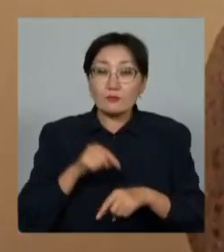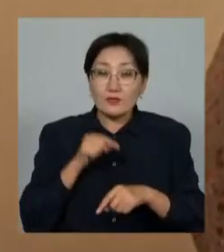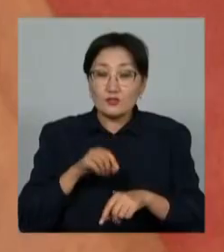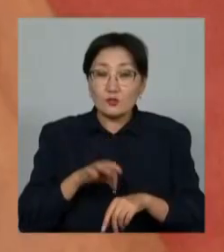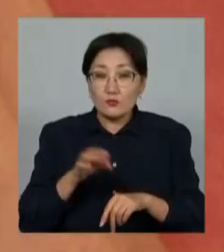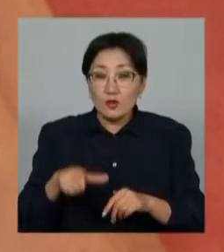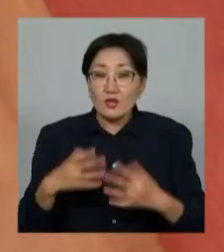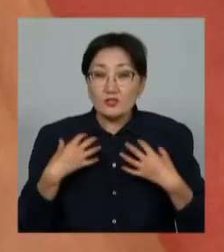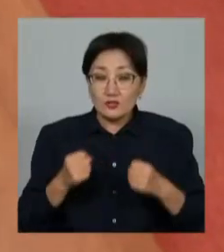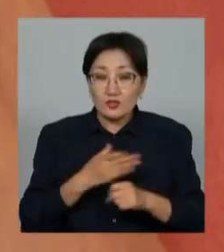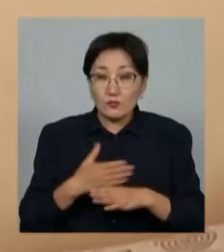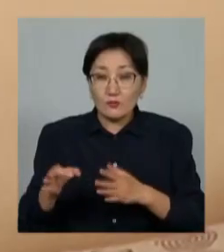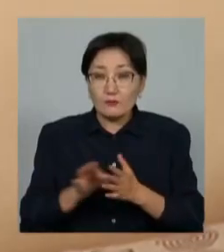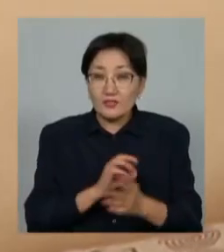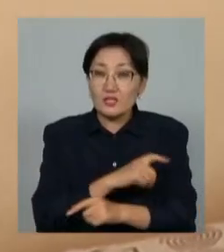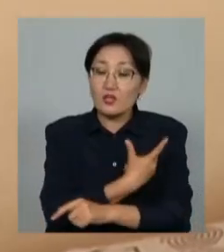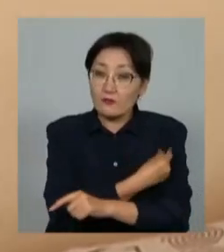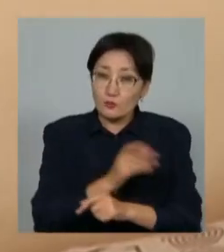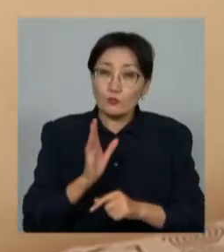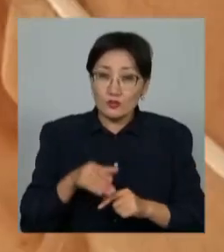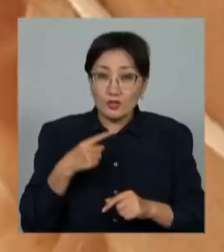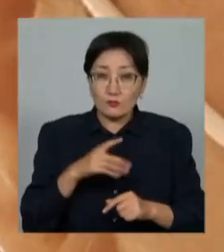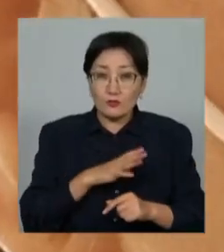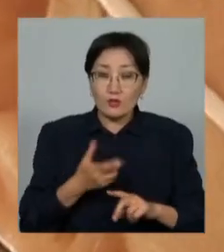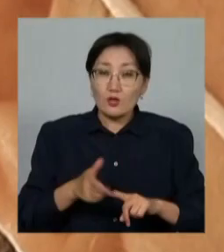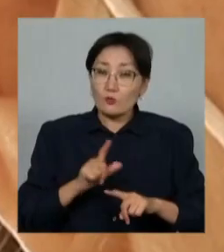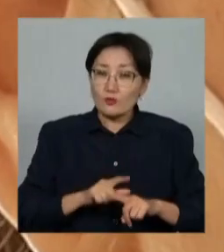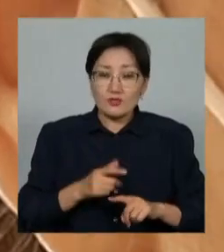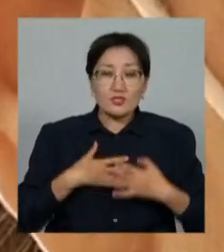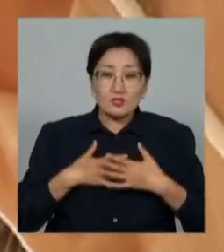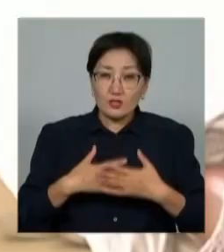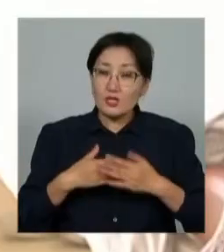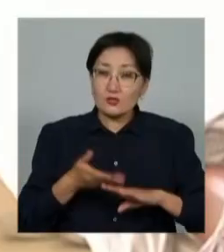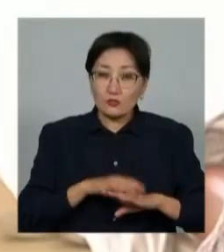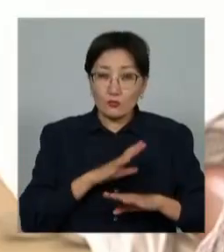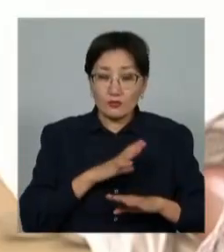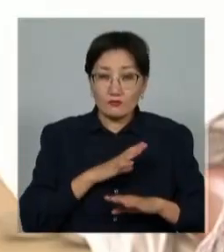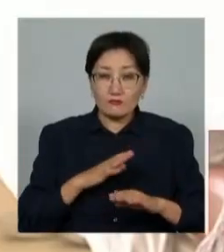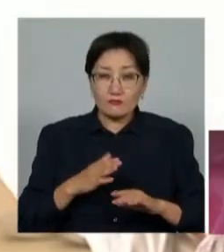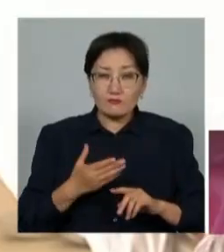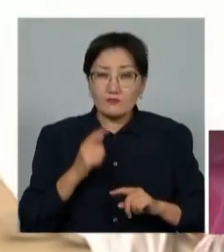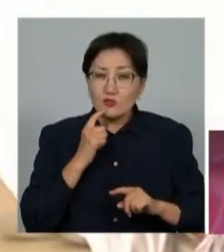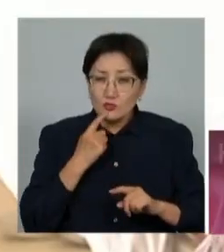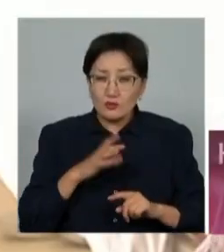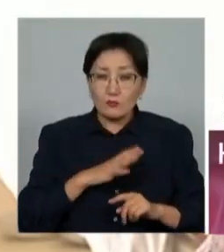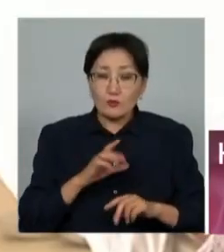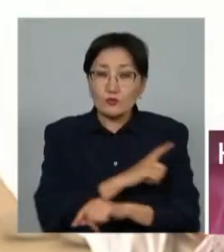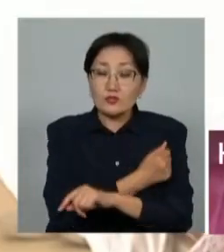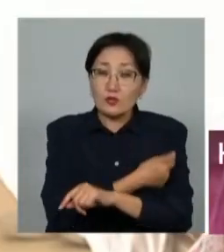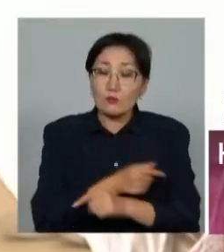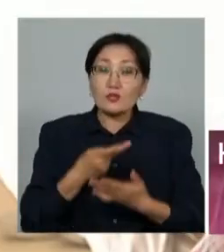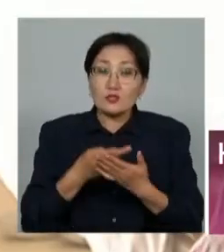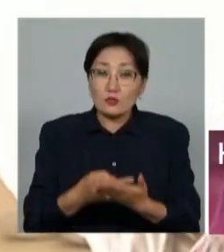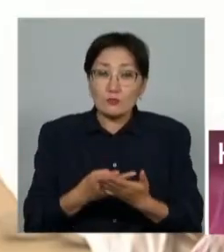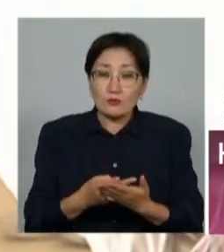науқас жазылған соң бірден екпе алатынын айтады. Өте дем жетпей қатты қиналып, осы ауруханаға келіп